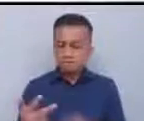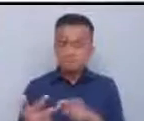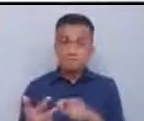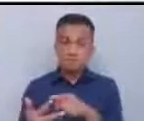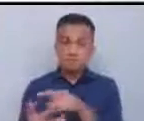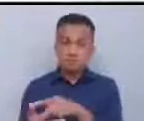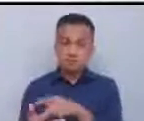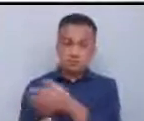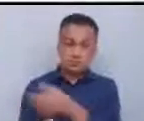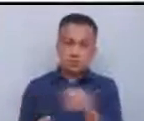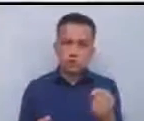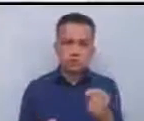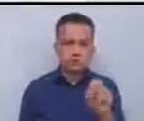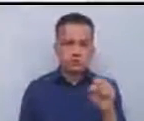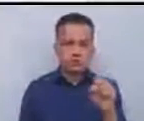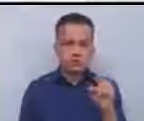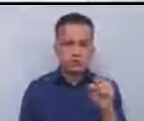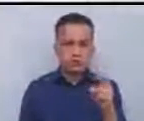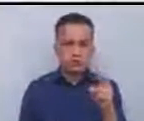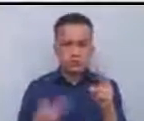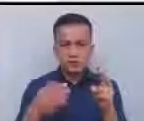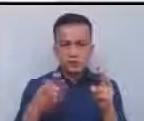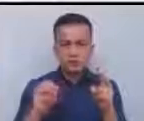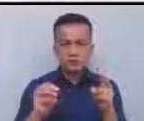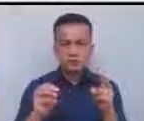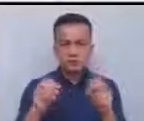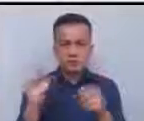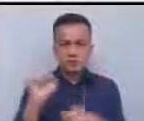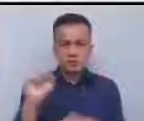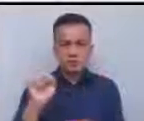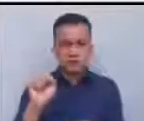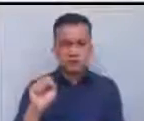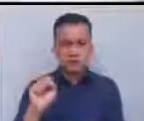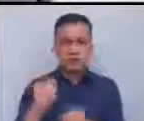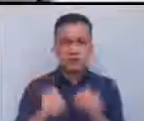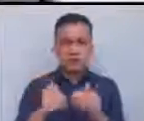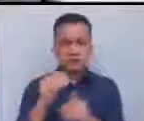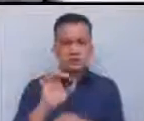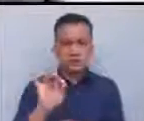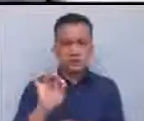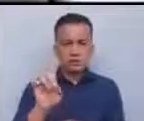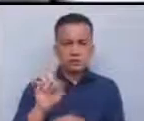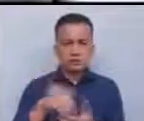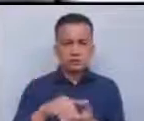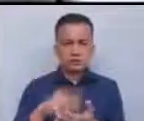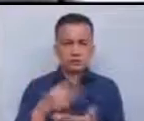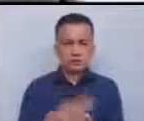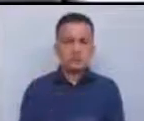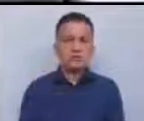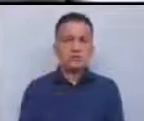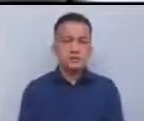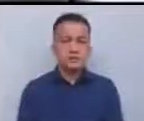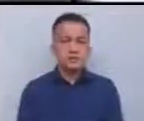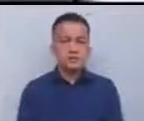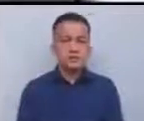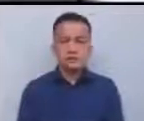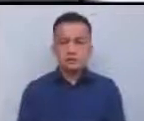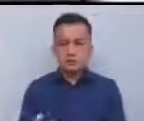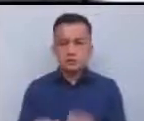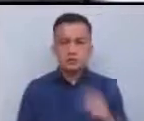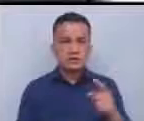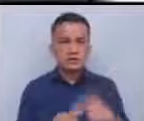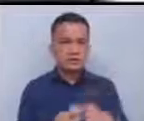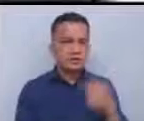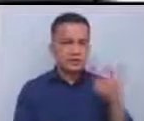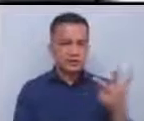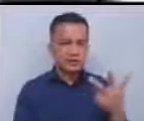nasa 12 gramo ng shabu na nagkakahalaga ng mahigit 81,000 pesos. Kalaboso naman ang top 3 most wanted person sa